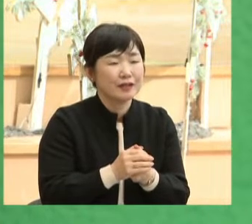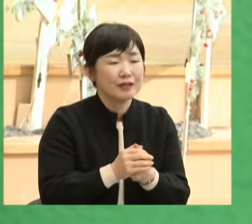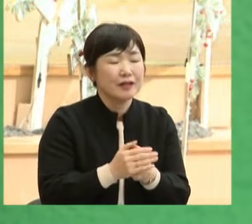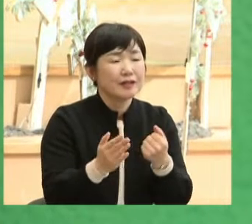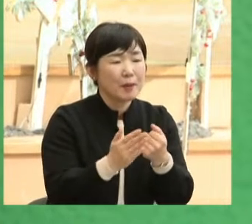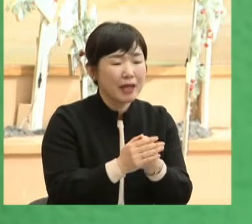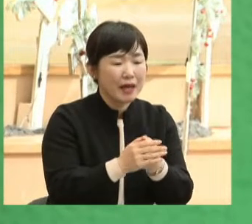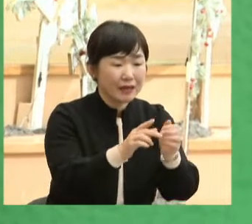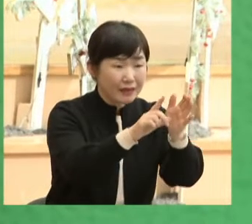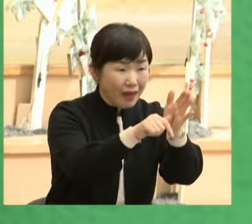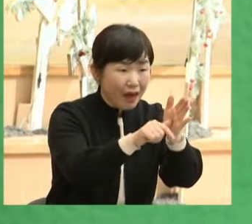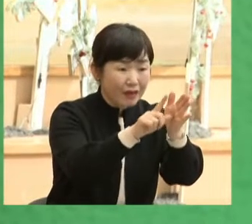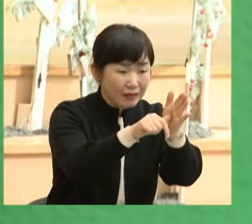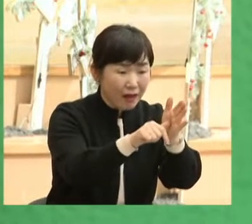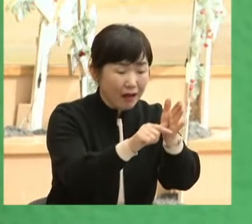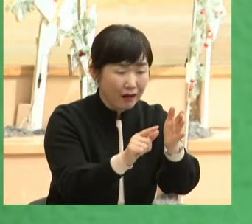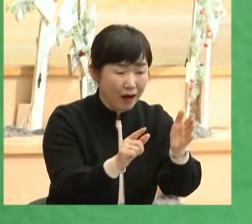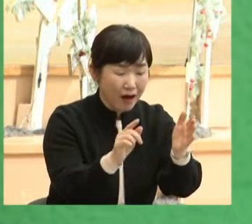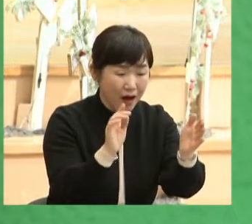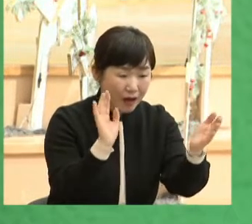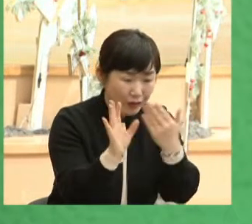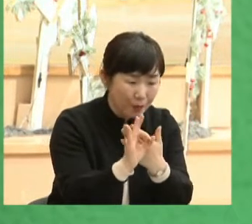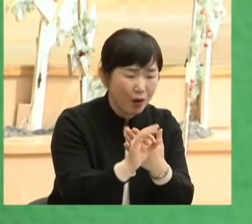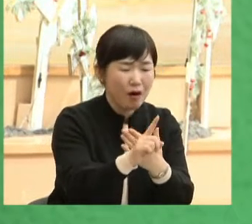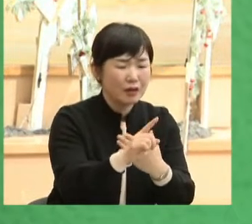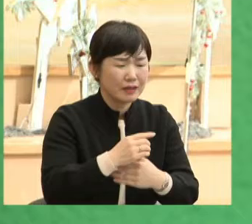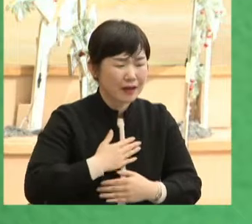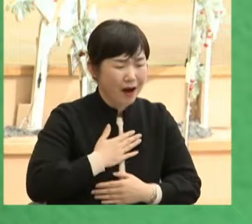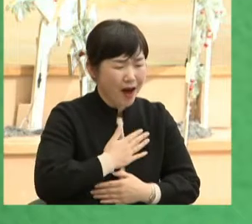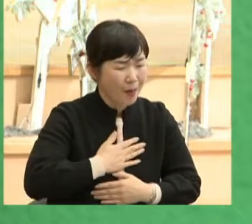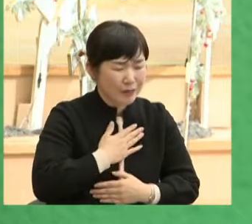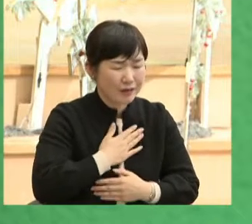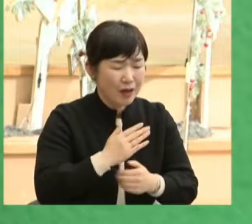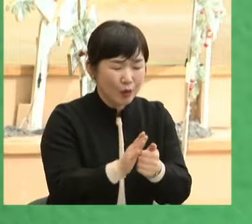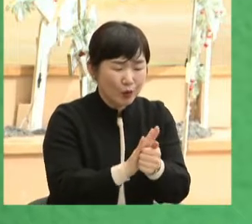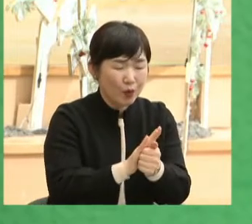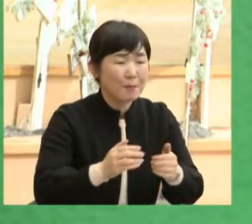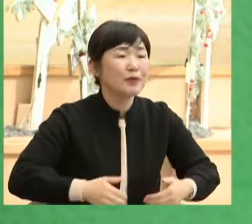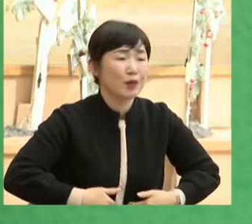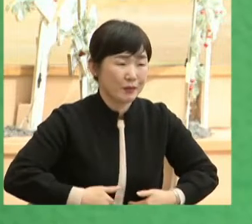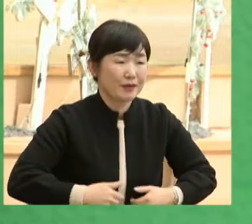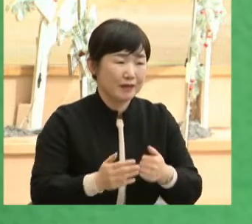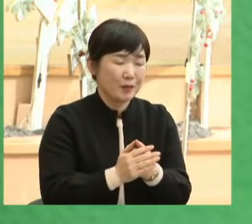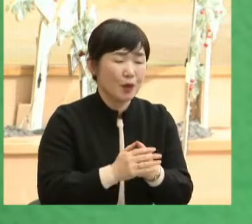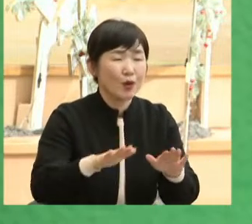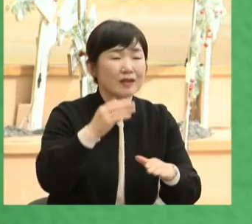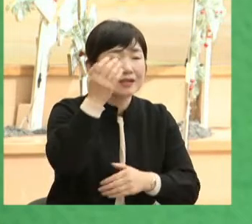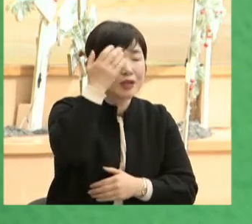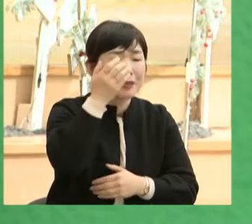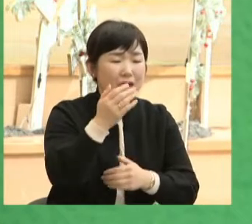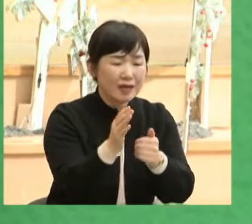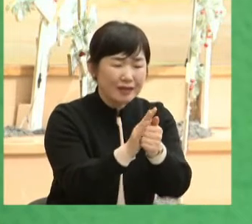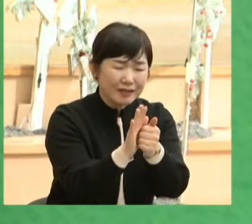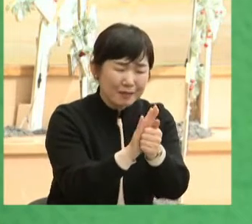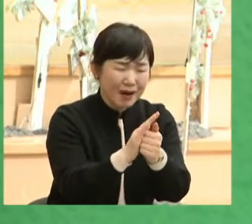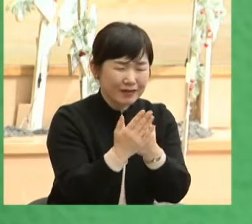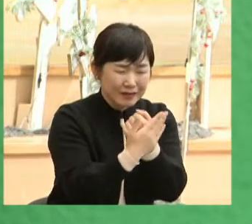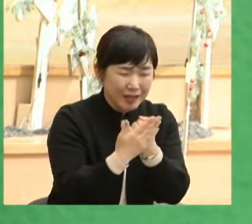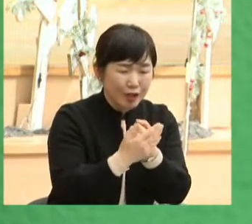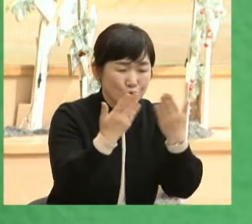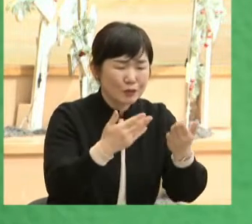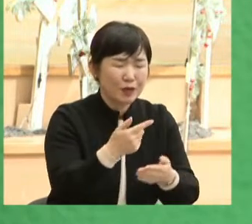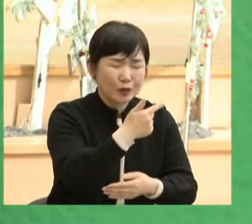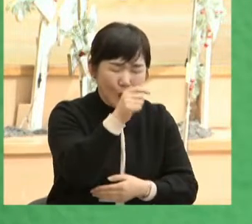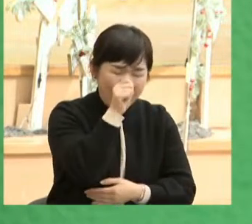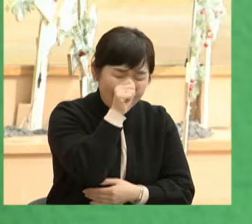때가 되었으면 적절한 감성의 터치가 필요해요 그래서 성령께서 오늘 은혜를 주시면 참 좋겠습니다